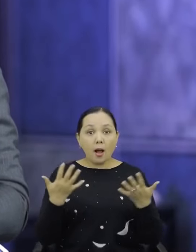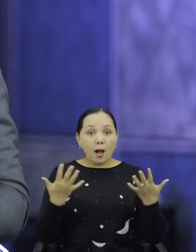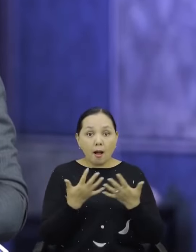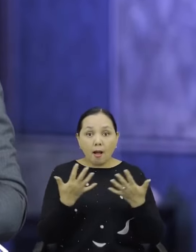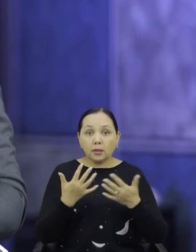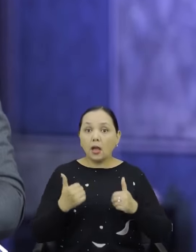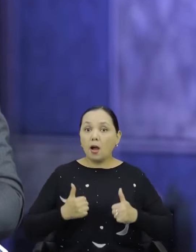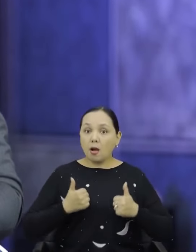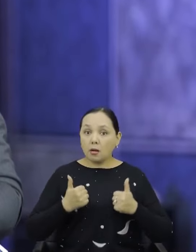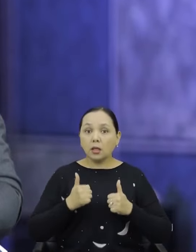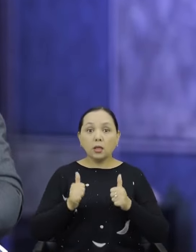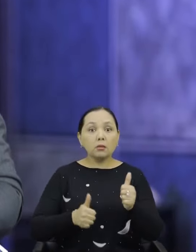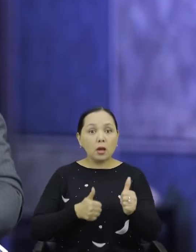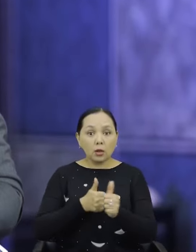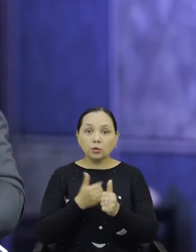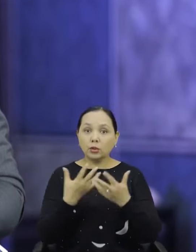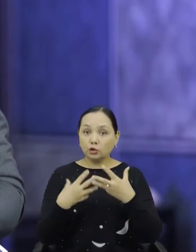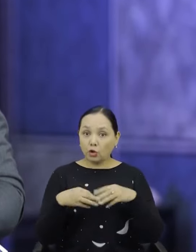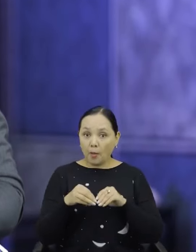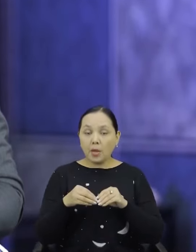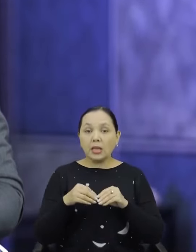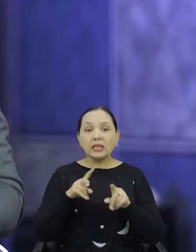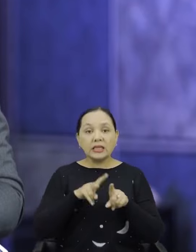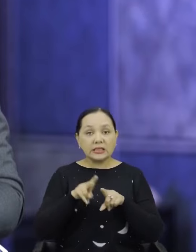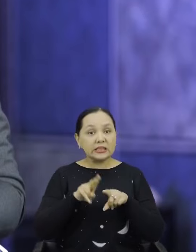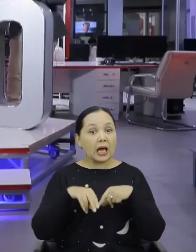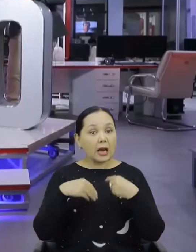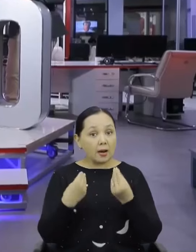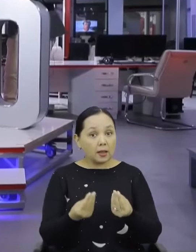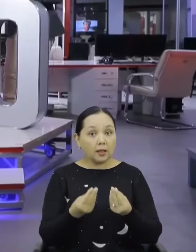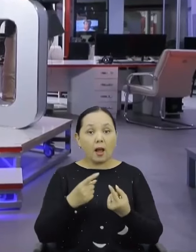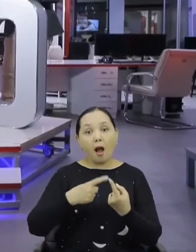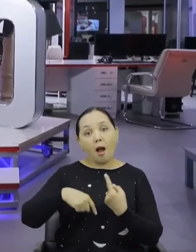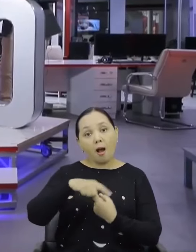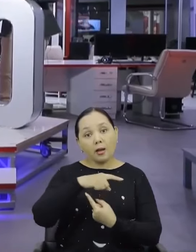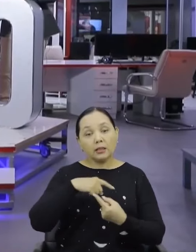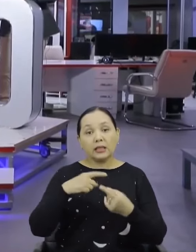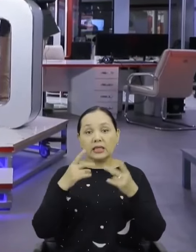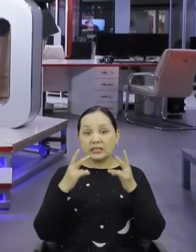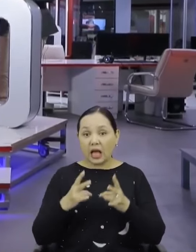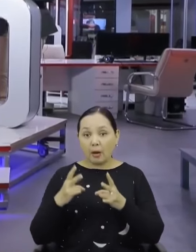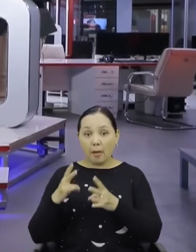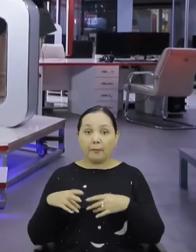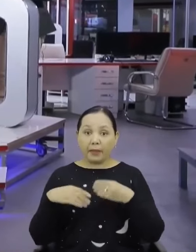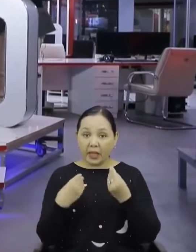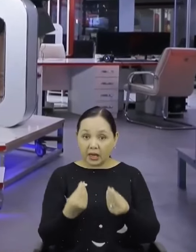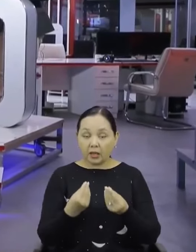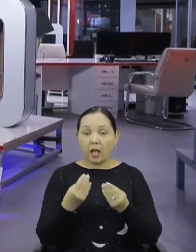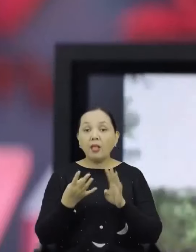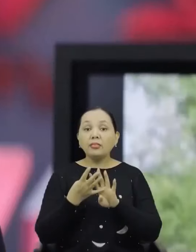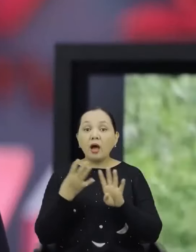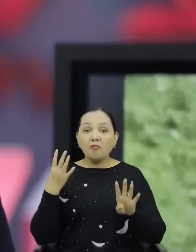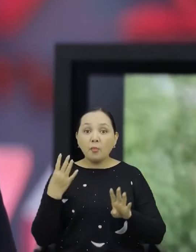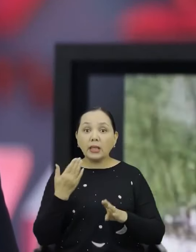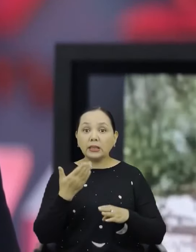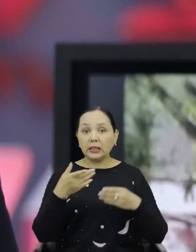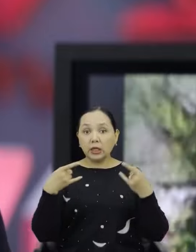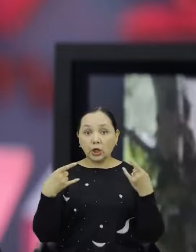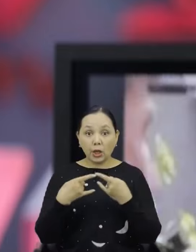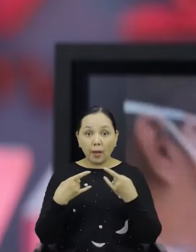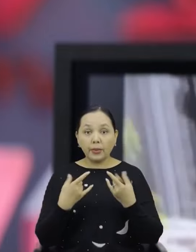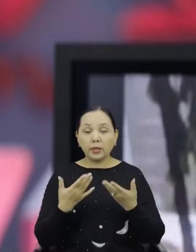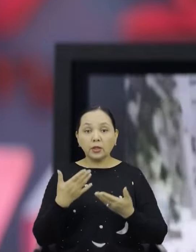qandaydir harakatlari ortidan jamiyatga zarar yetkazadi, atrofdagilarga zarba beradi. Navbatdagi